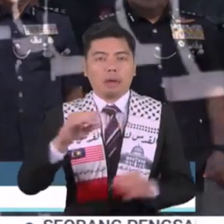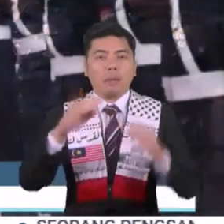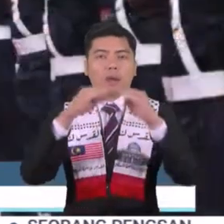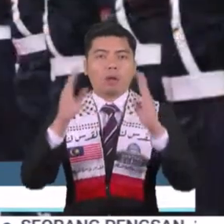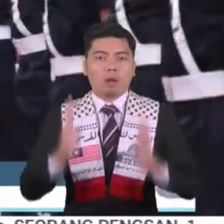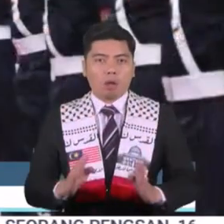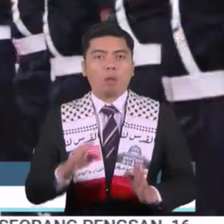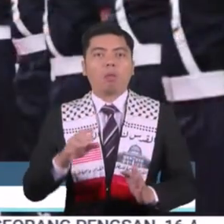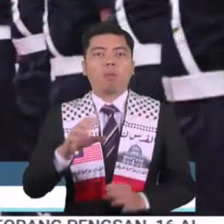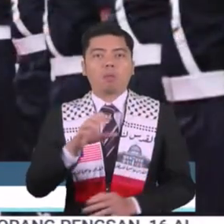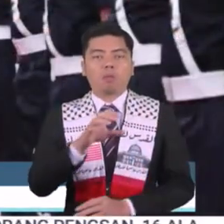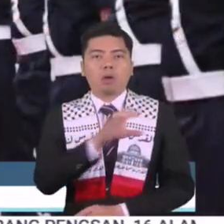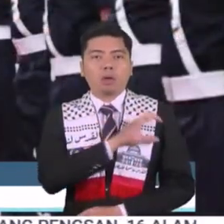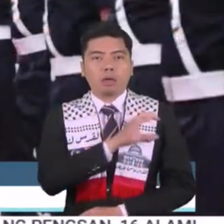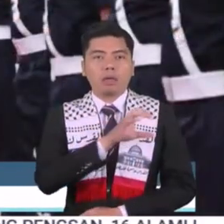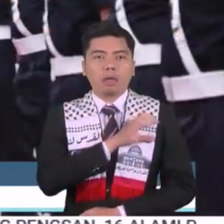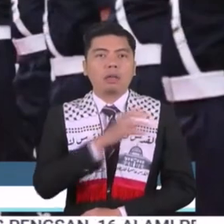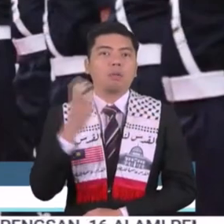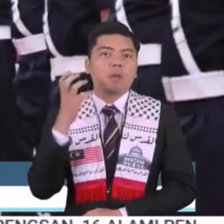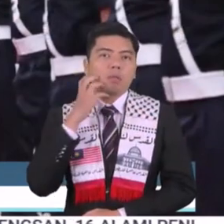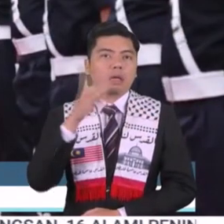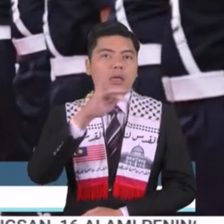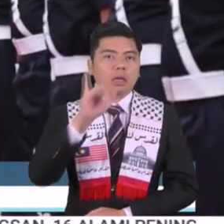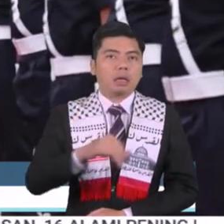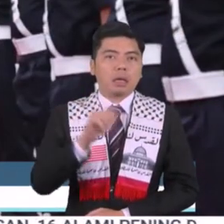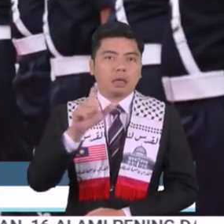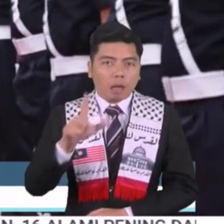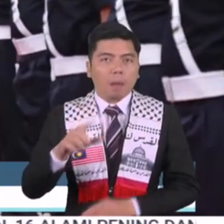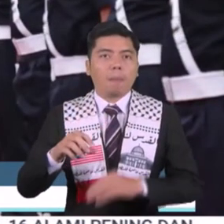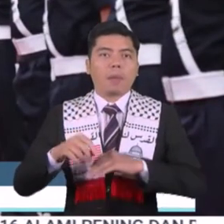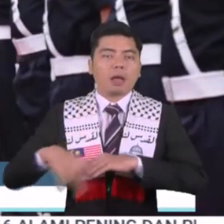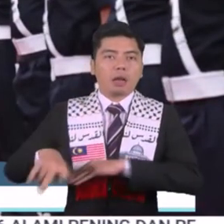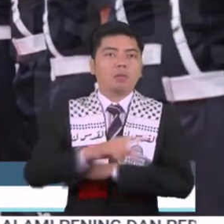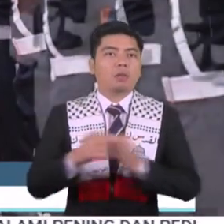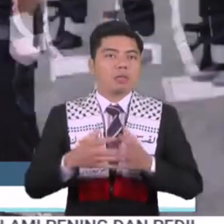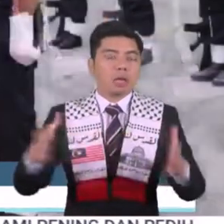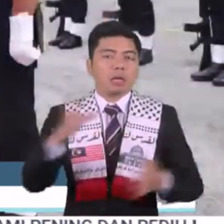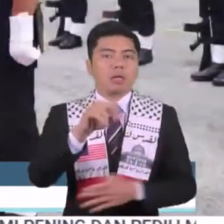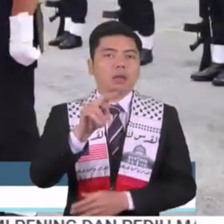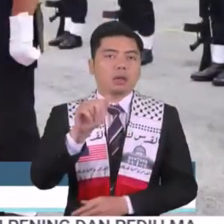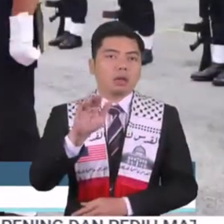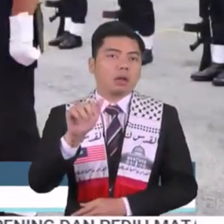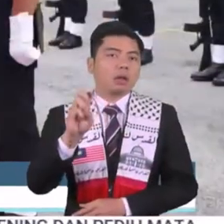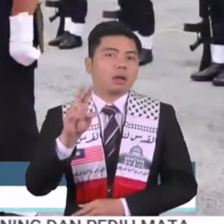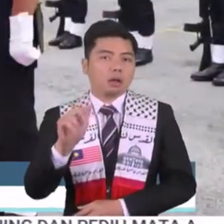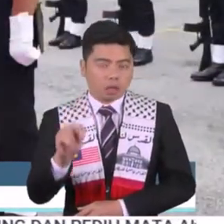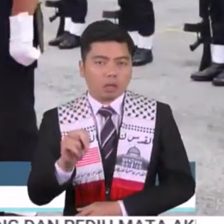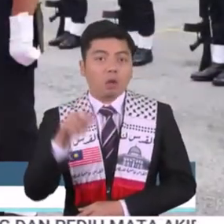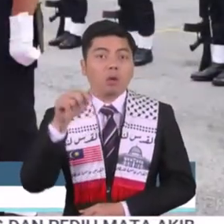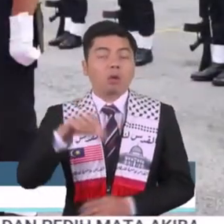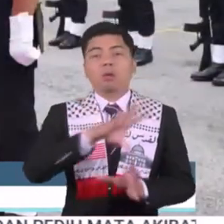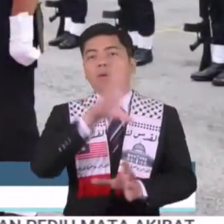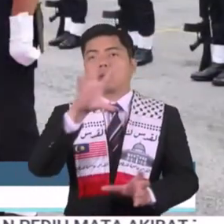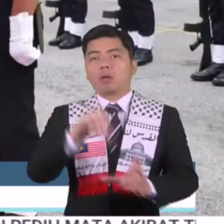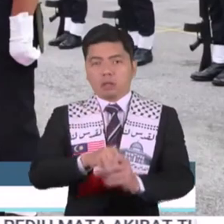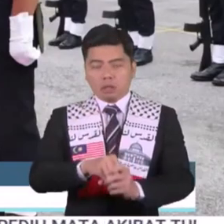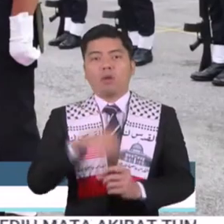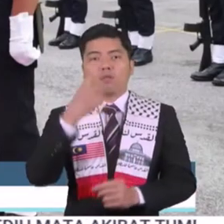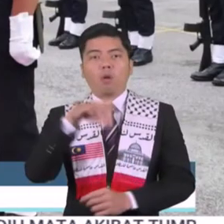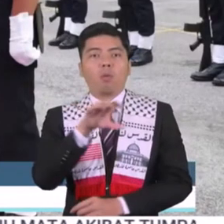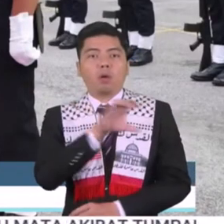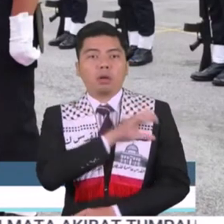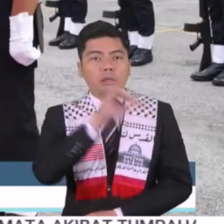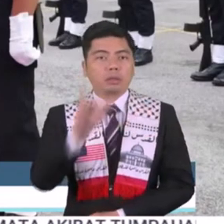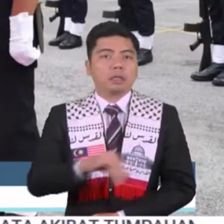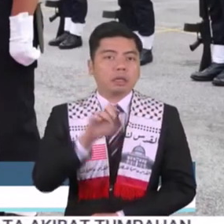di kemaman kijal Padang besar dan nabawan Selain itu ia turut melibatkan projek pembangunan di Balai